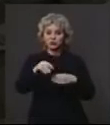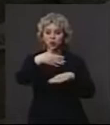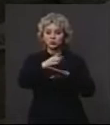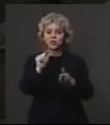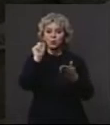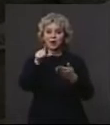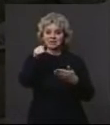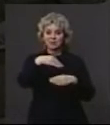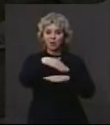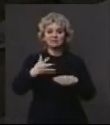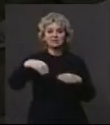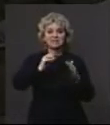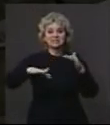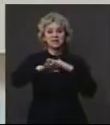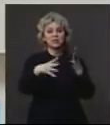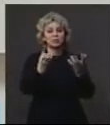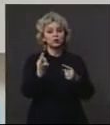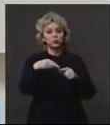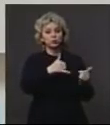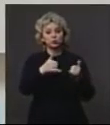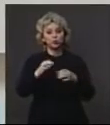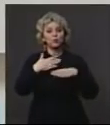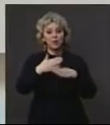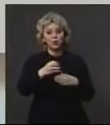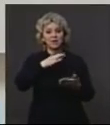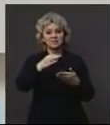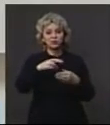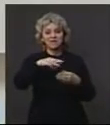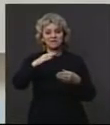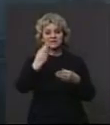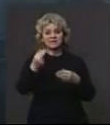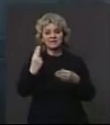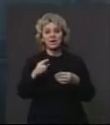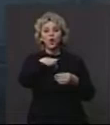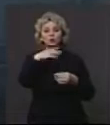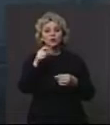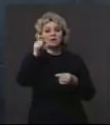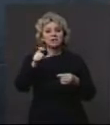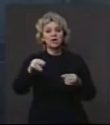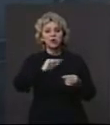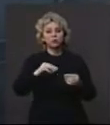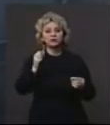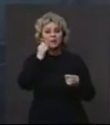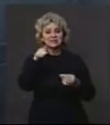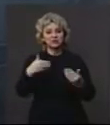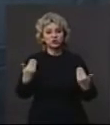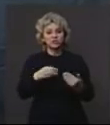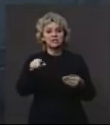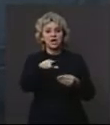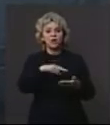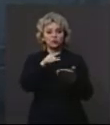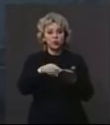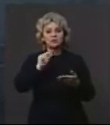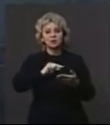по указанному адресу по всей стране. Получить эту услугу поможет консультант МФЦ. Многие ростовчане работают в Москве, многие жители области работают в